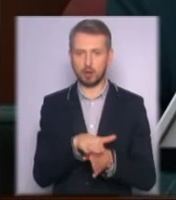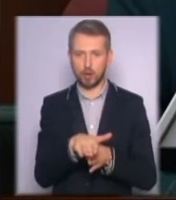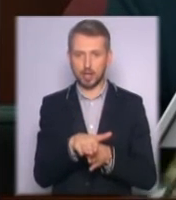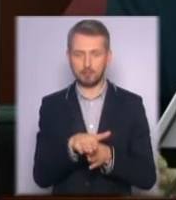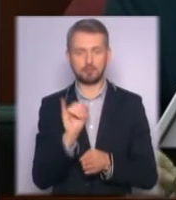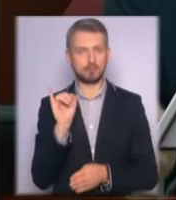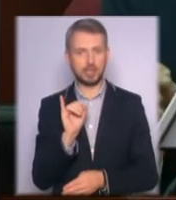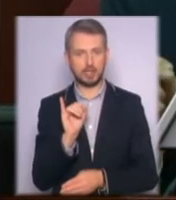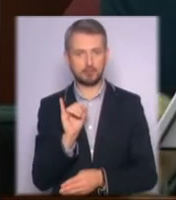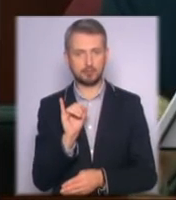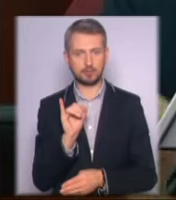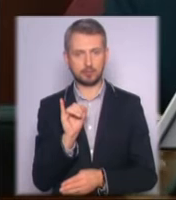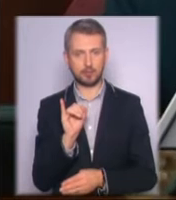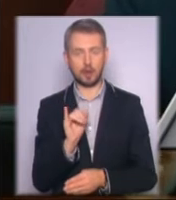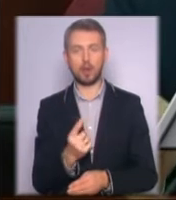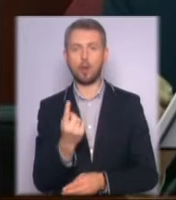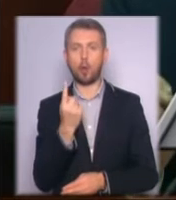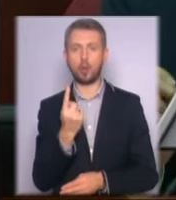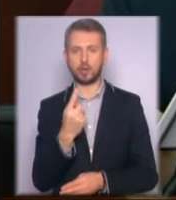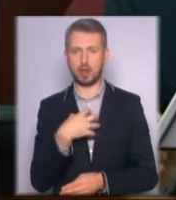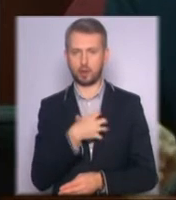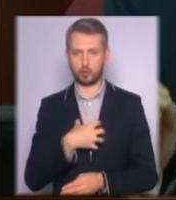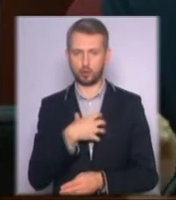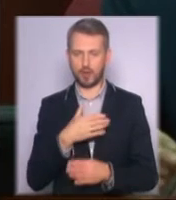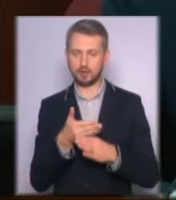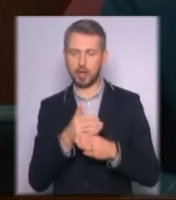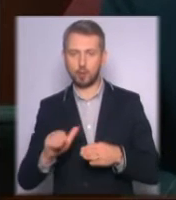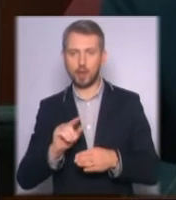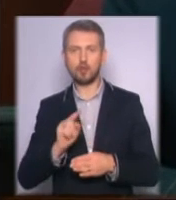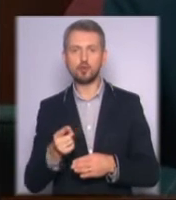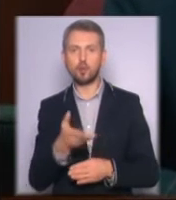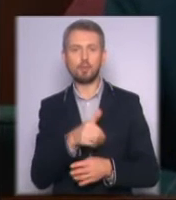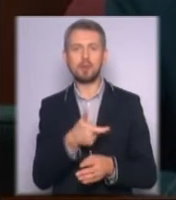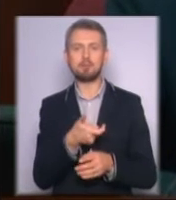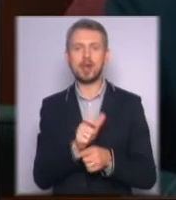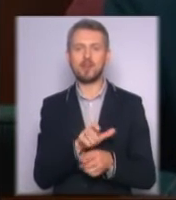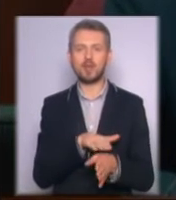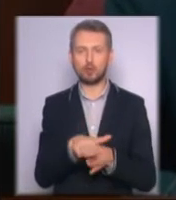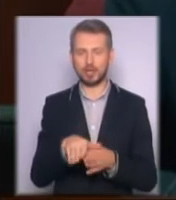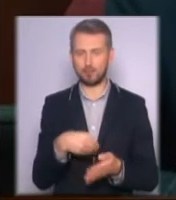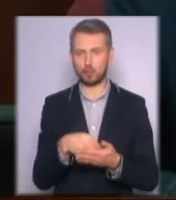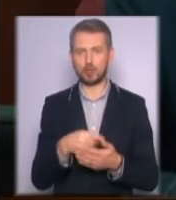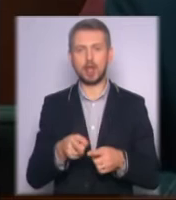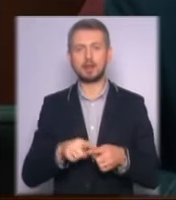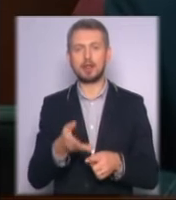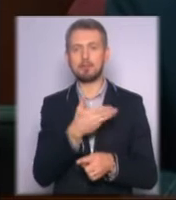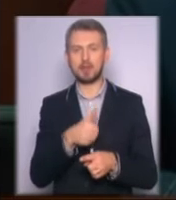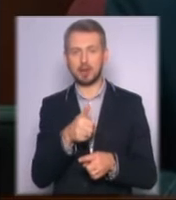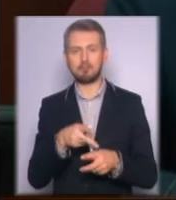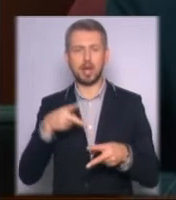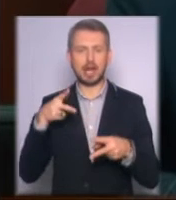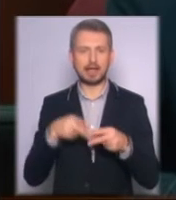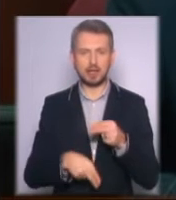і одна ключова складова, чому ми перевиконали бюджет, це ми перекрили корупційні